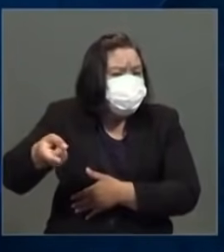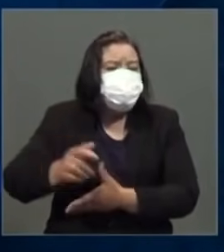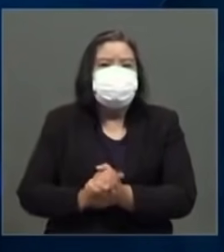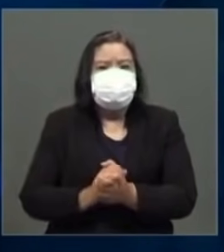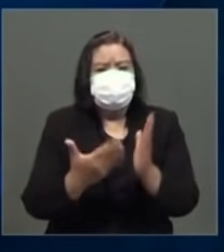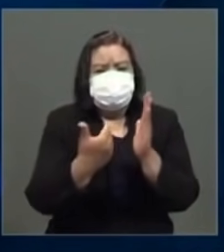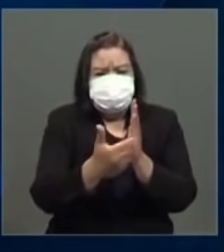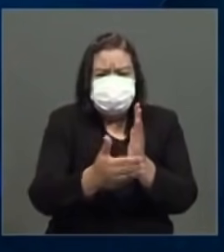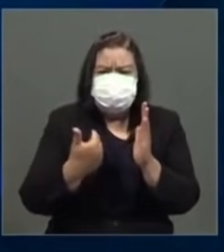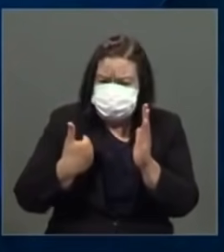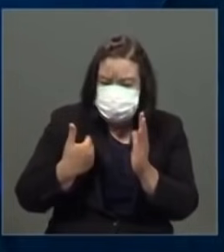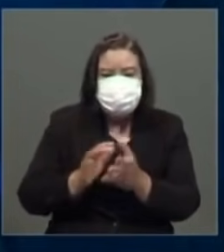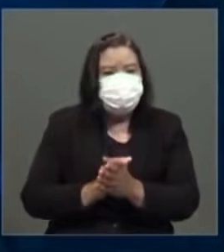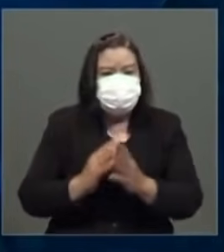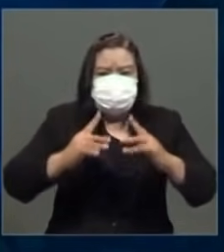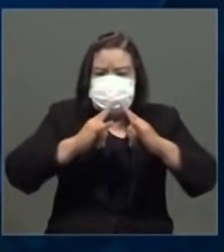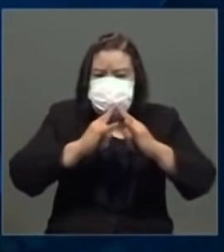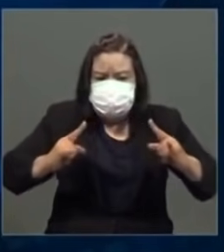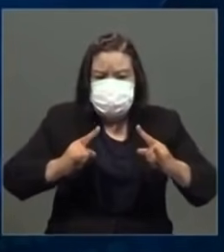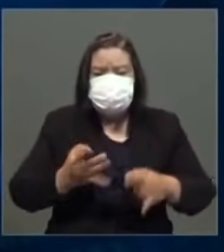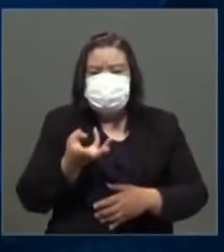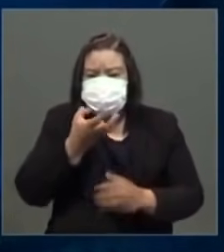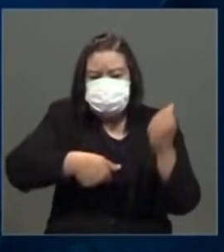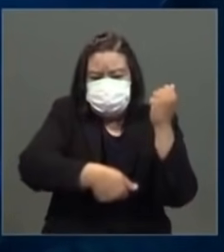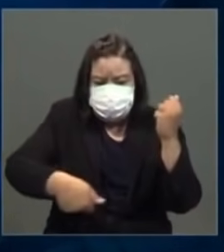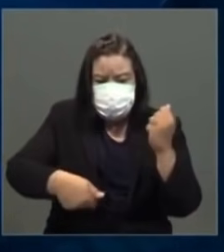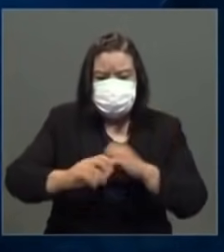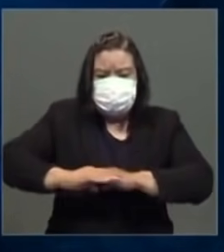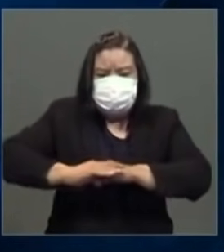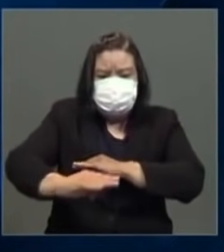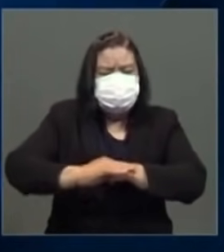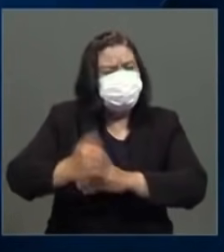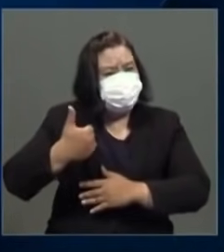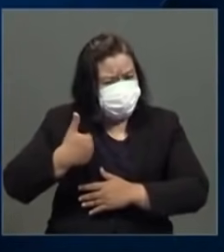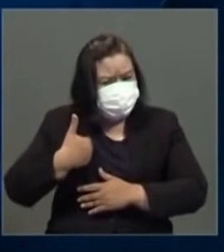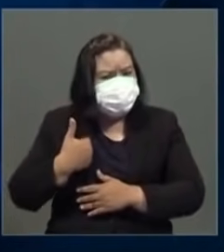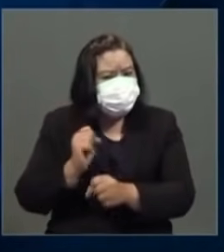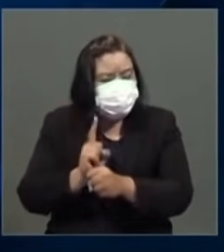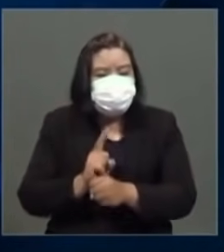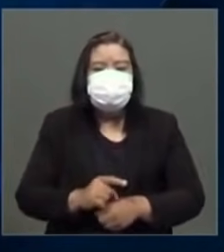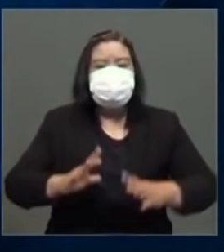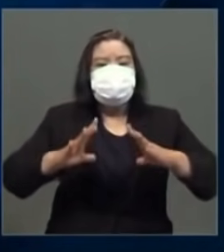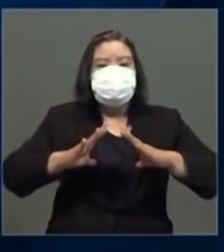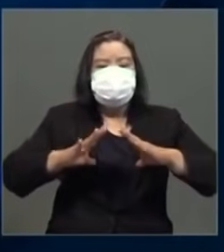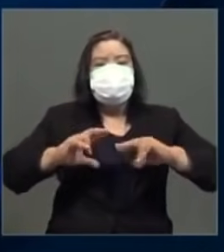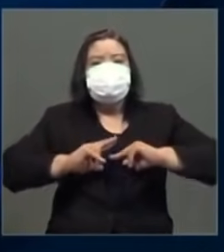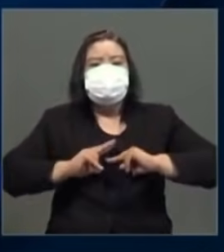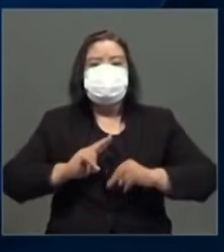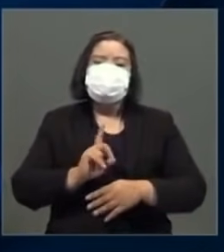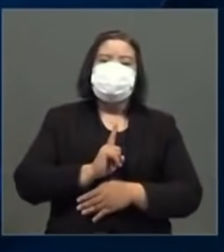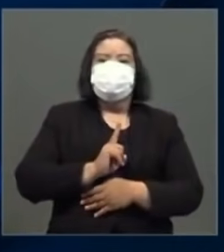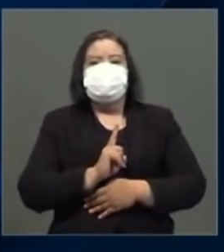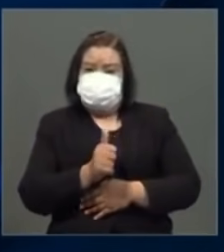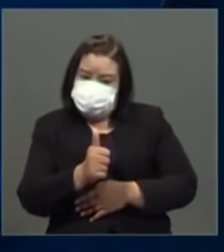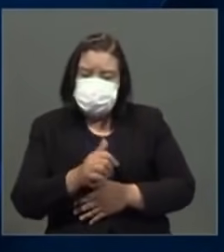างนะครับเถียงนาโมเดลเกิดขึ้นอยู่ที่ภาคอีสานคือกลับมาแล้วให้ไปนอนในเถียงนาส่วนใหญ่เป็นคนหนุ่มสา